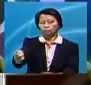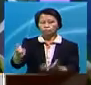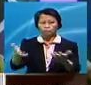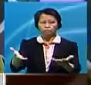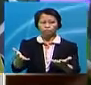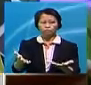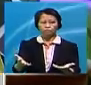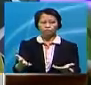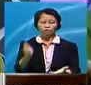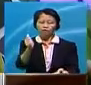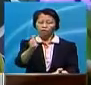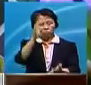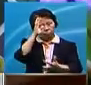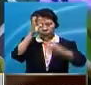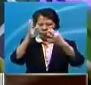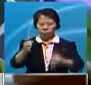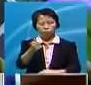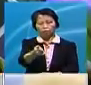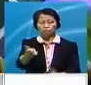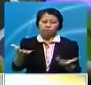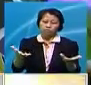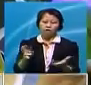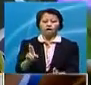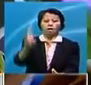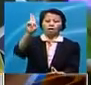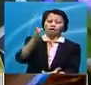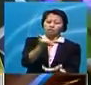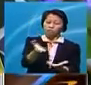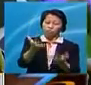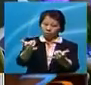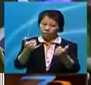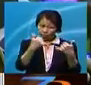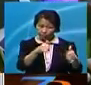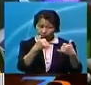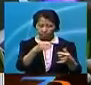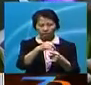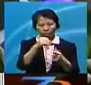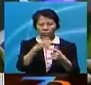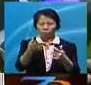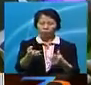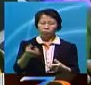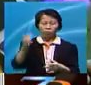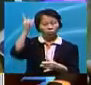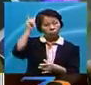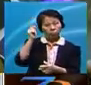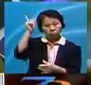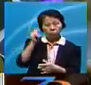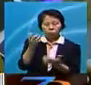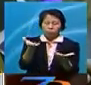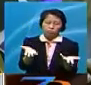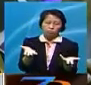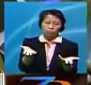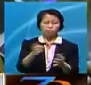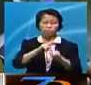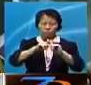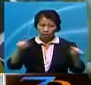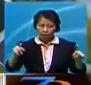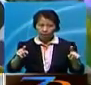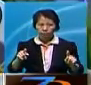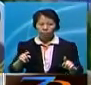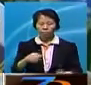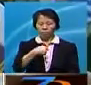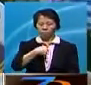Anggaplah itu ownion theition So it's up to them whether they want to play or they want to retire tapi